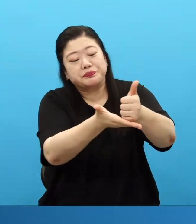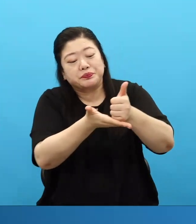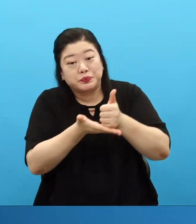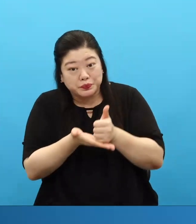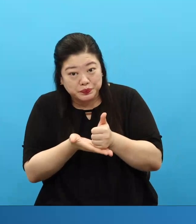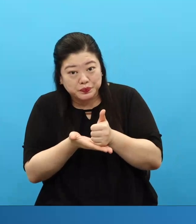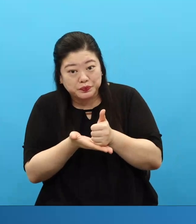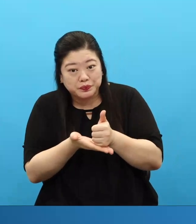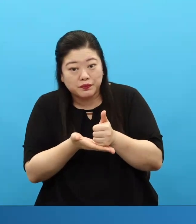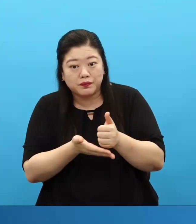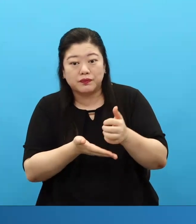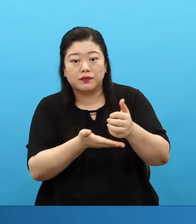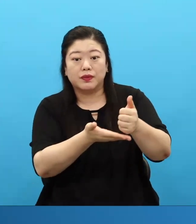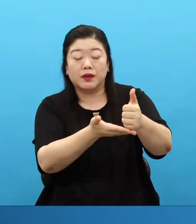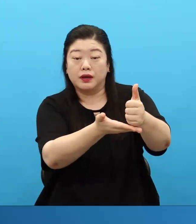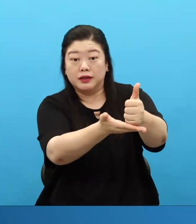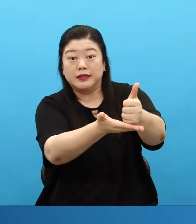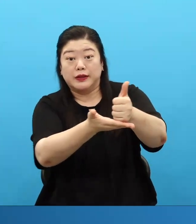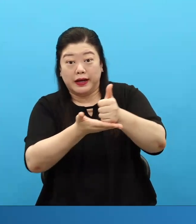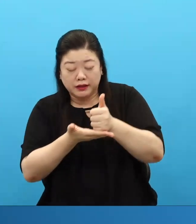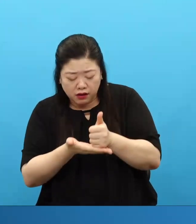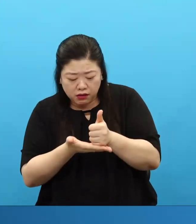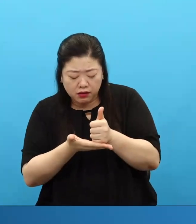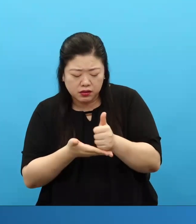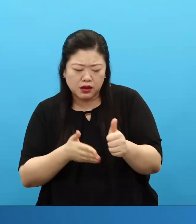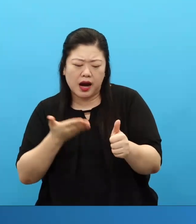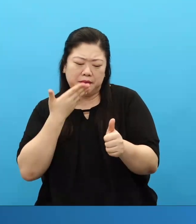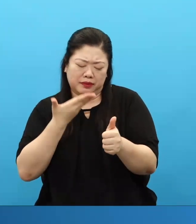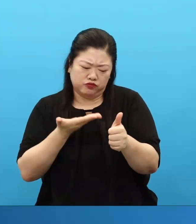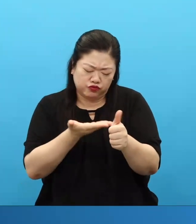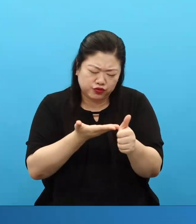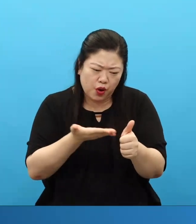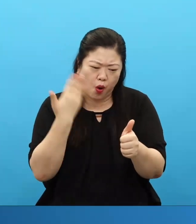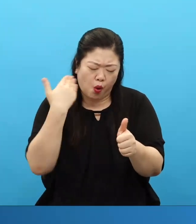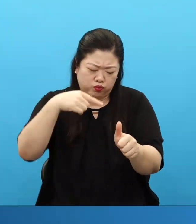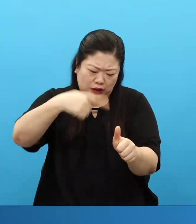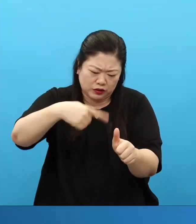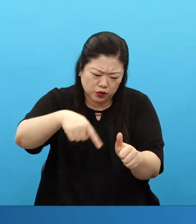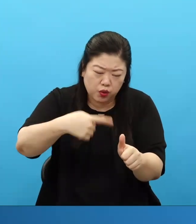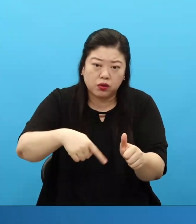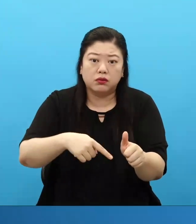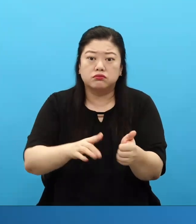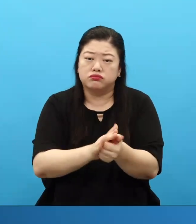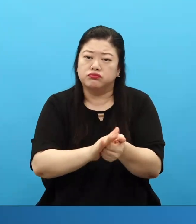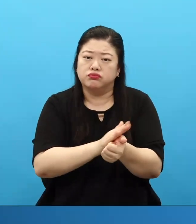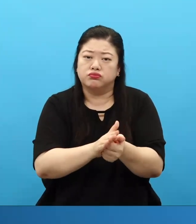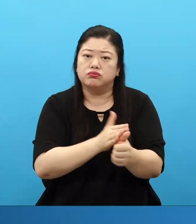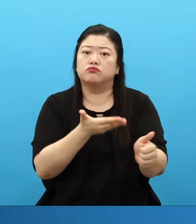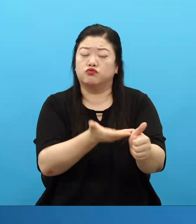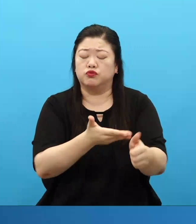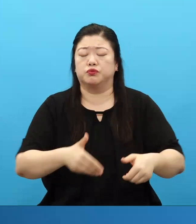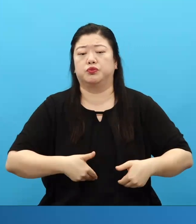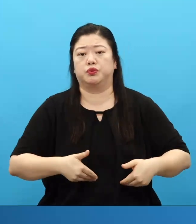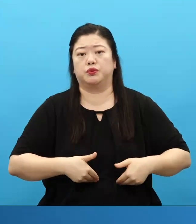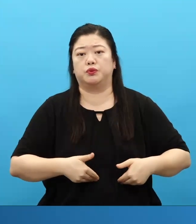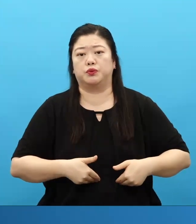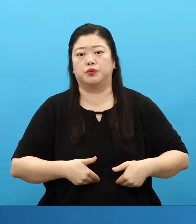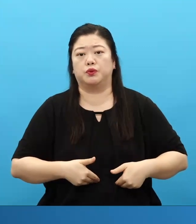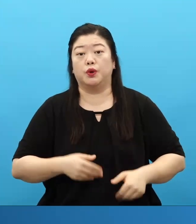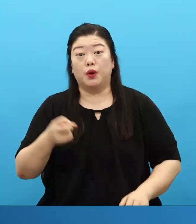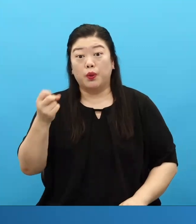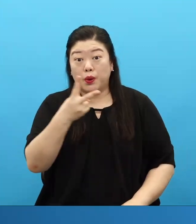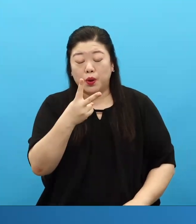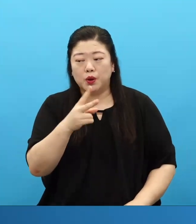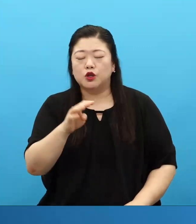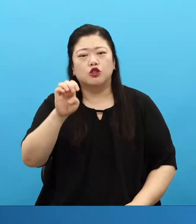다릅니다. 한 1, 2년 자기들은 현장 가고 싶다. 학교 중간에 갑니다. And developed nations are different from us. You want to take a